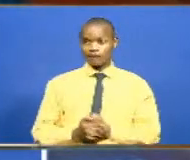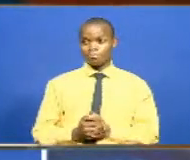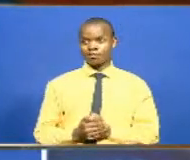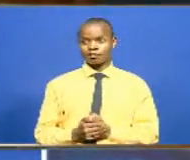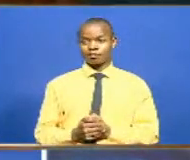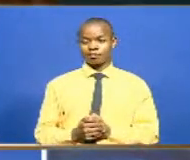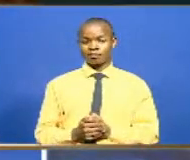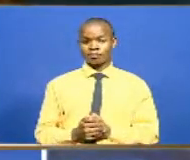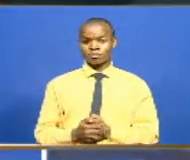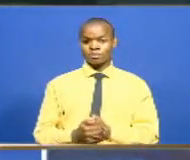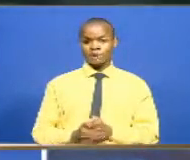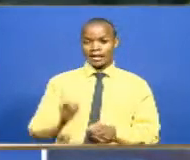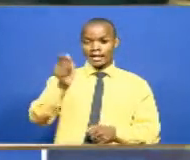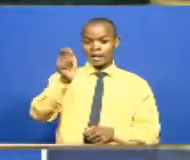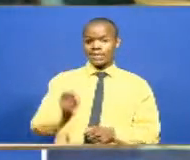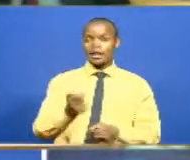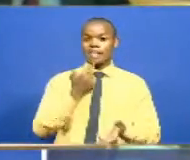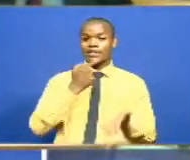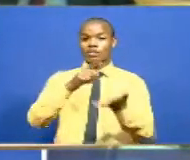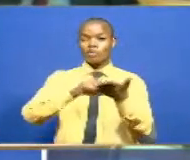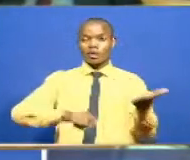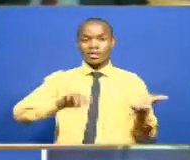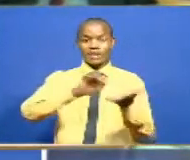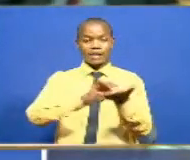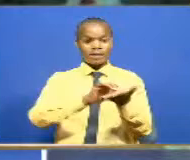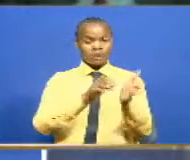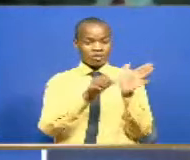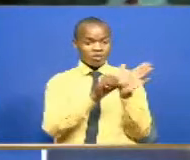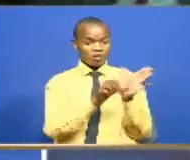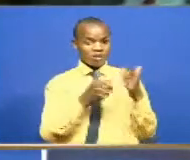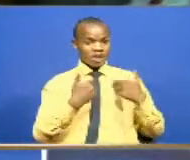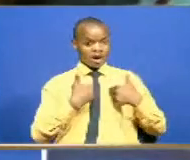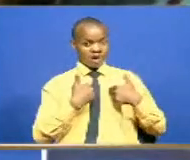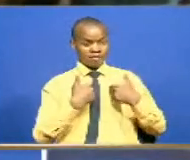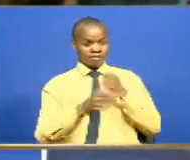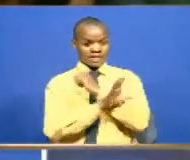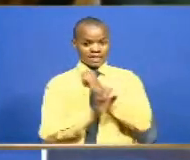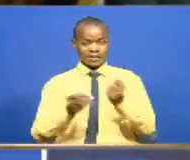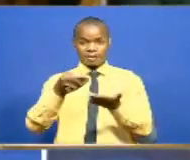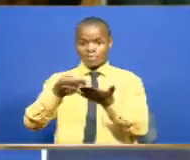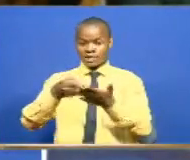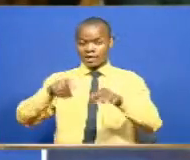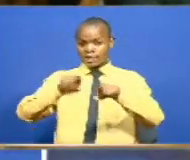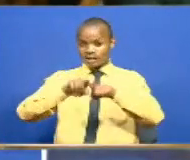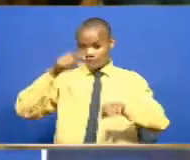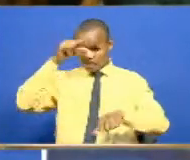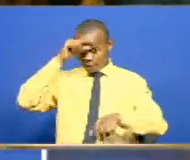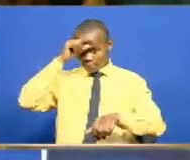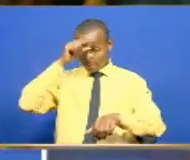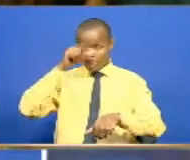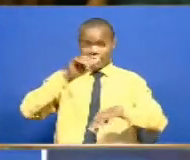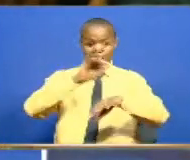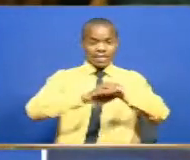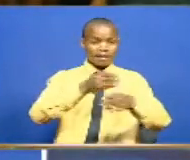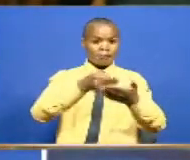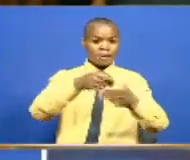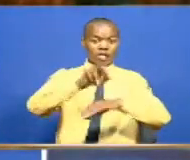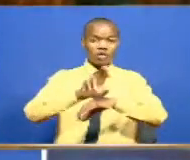Kilu alisema shughuli hiyo ilikumbwa na ulaghai na serikali haikupokea thamani ya pesa